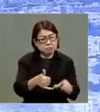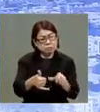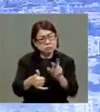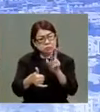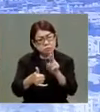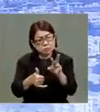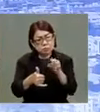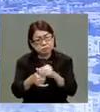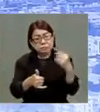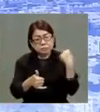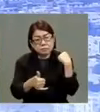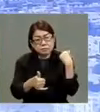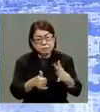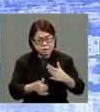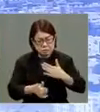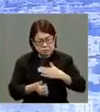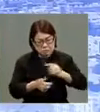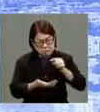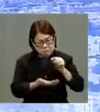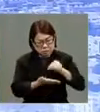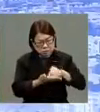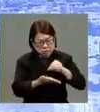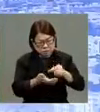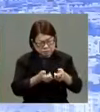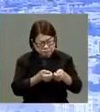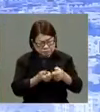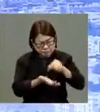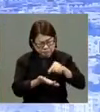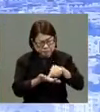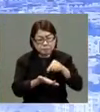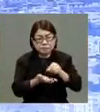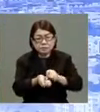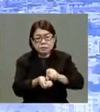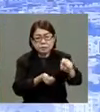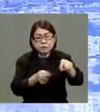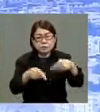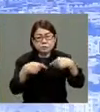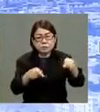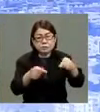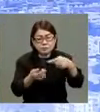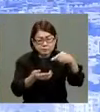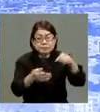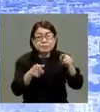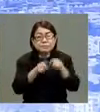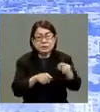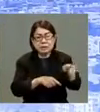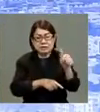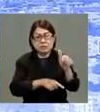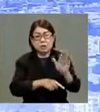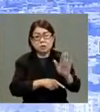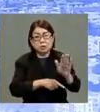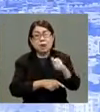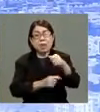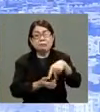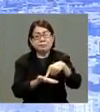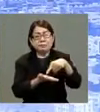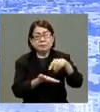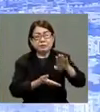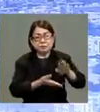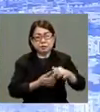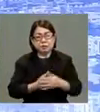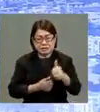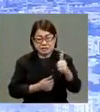อกตอบแบบสอบถามนู่นนี่นั่นแล้วก็ต้องแสดงตนซึ่งก็เป็นข้อดีของแอปนี้นะครับอันนั้นเป็นแอปพลิเคชันเลยนะครับเพื่อที่จะ